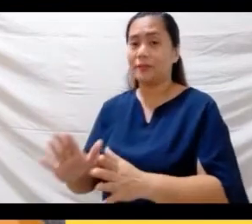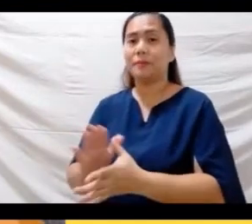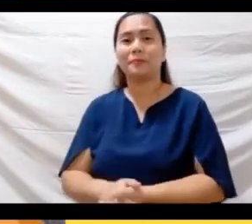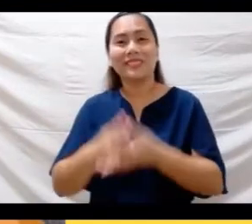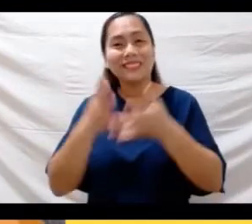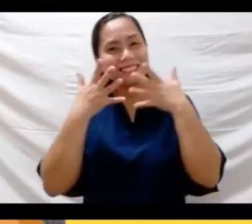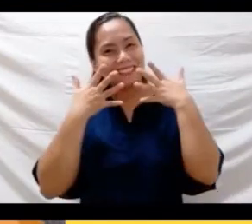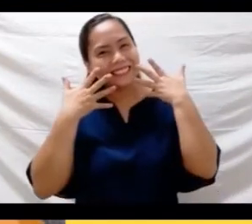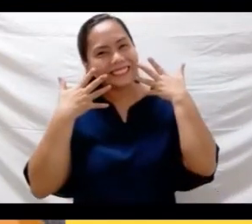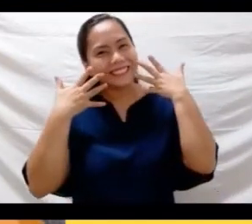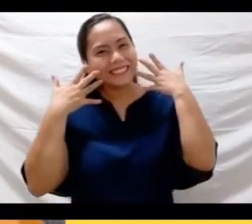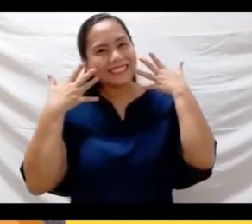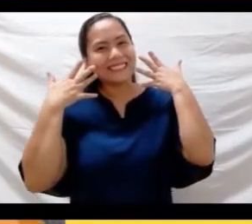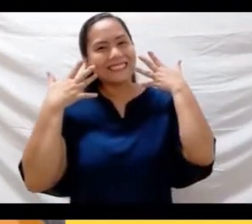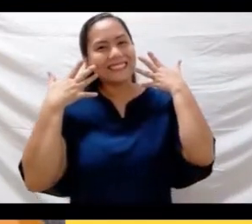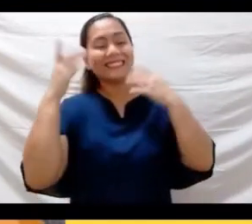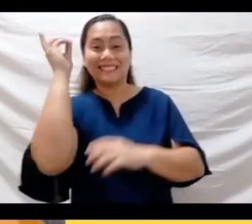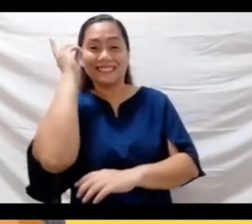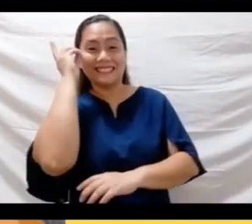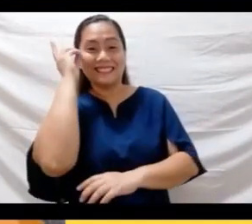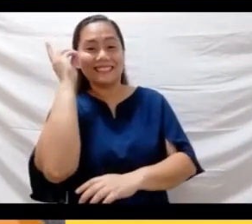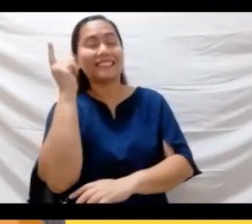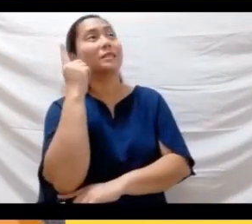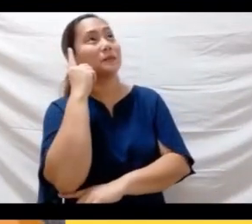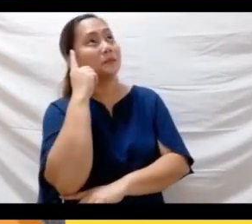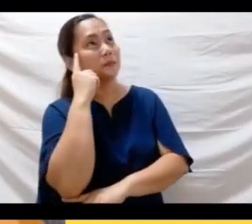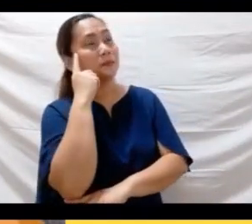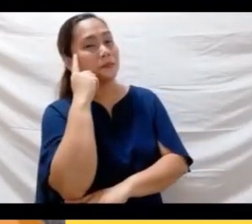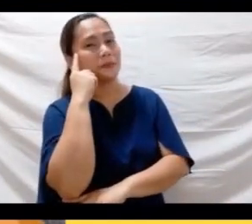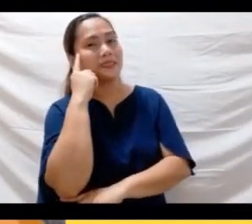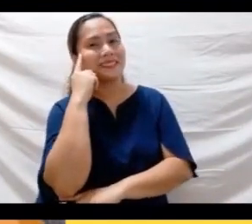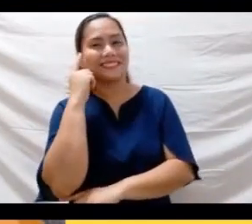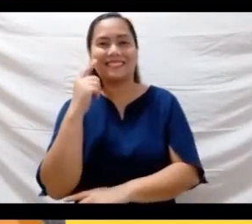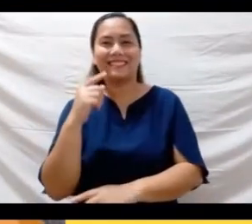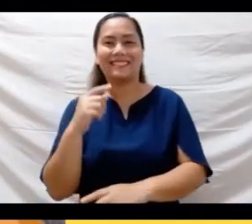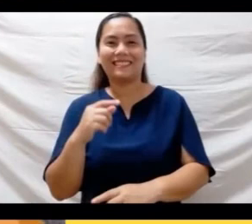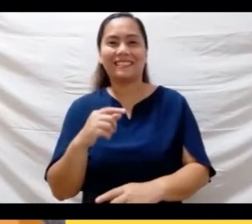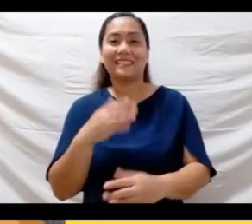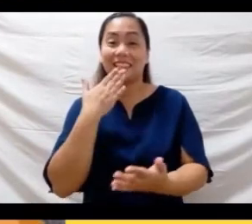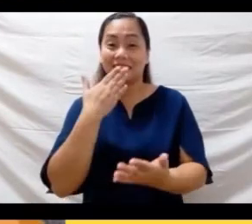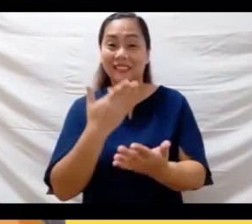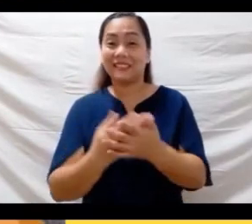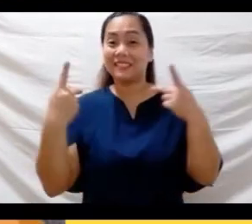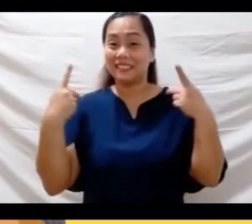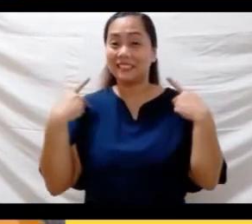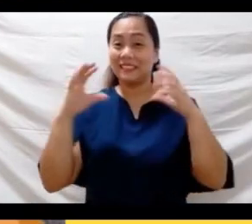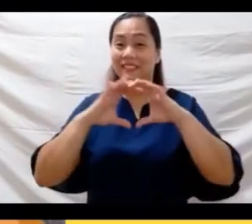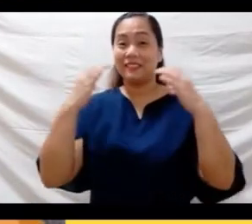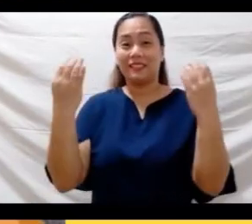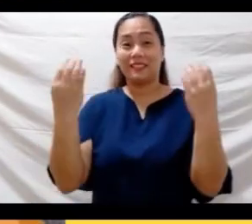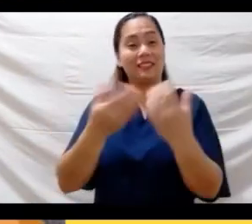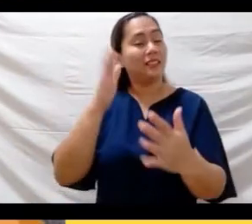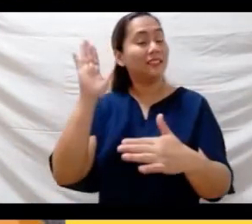si Dino at sa kanyang isip, mas mabuti pa rin ang may pasok kaysa sa